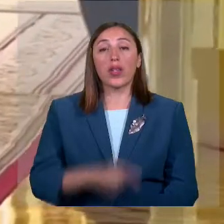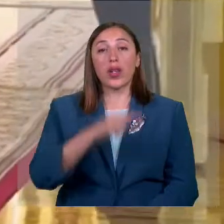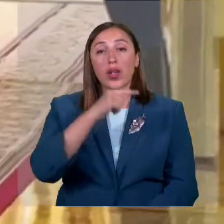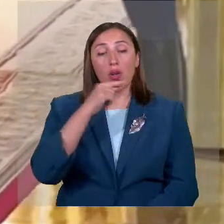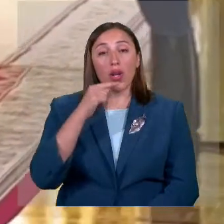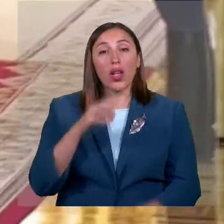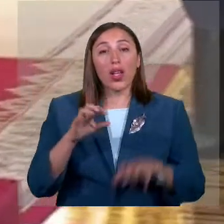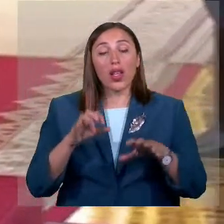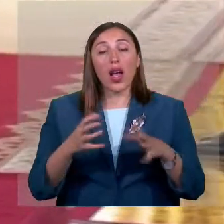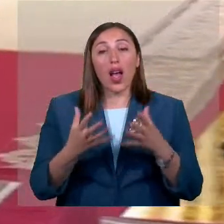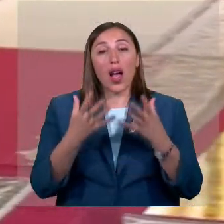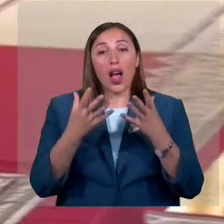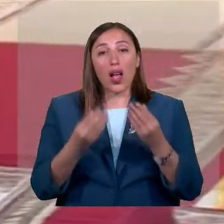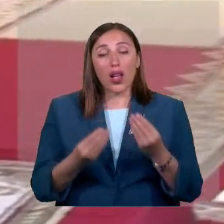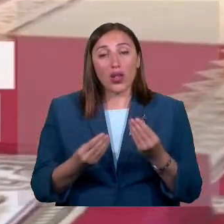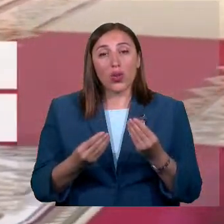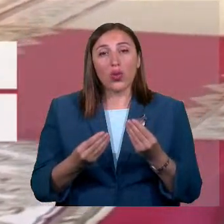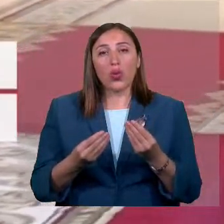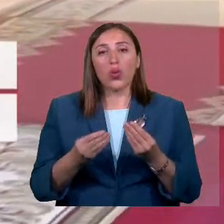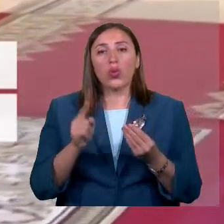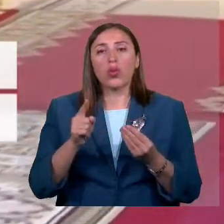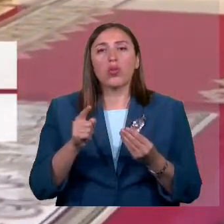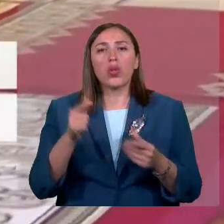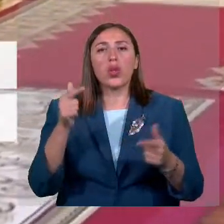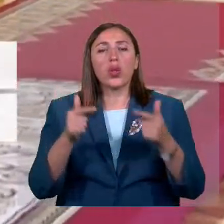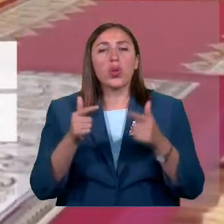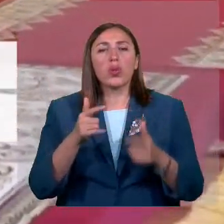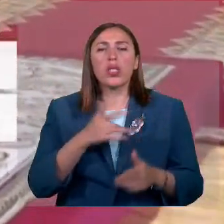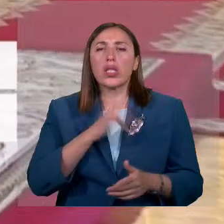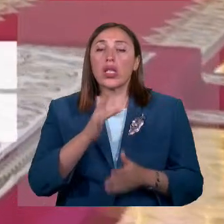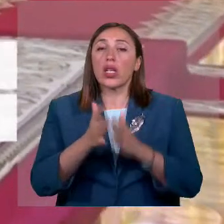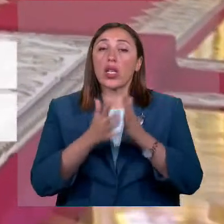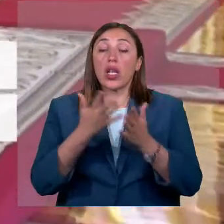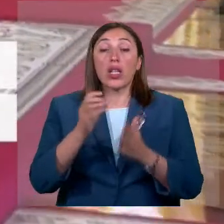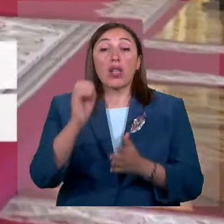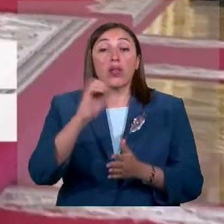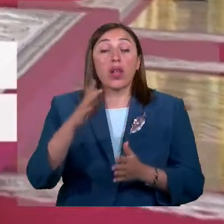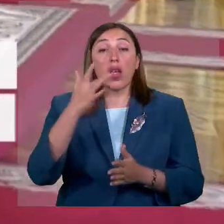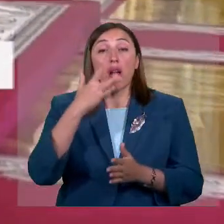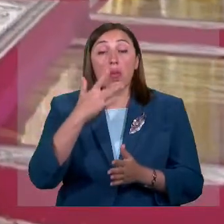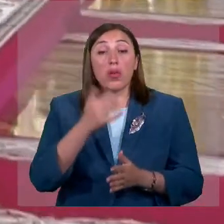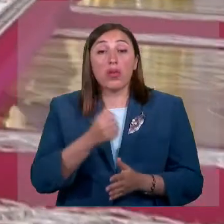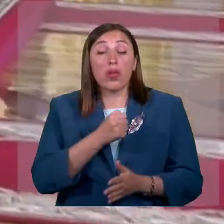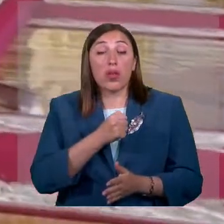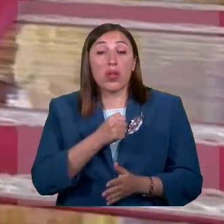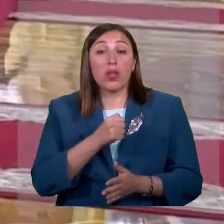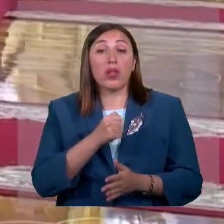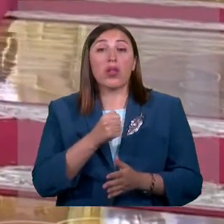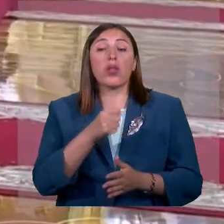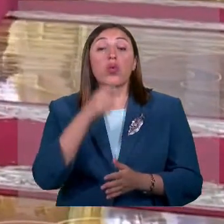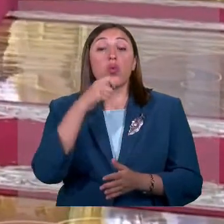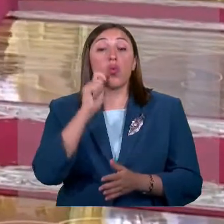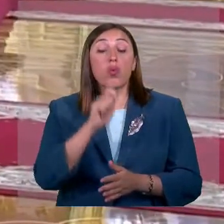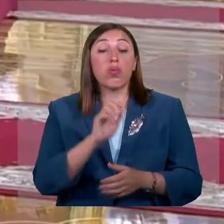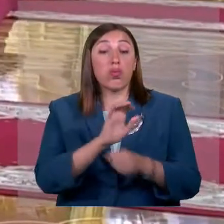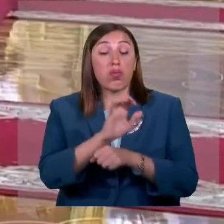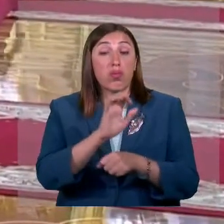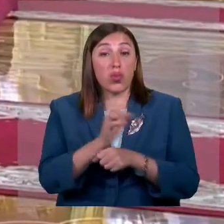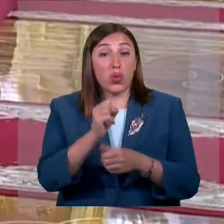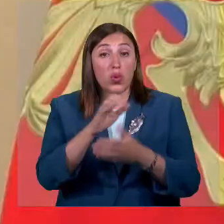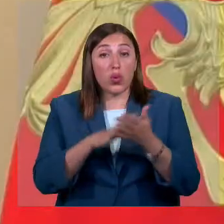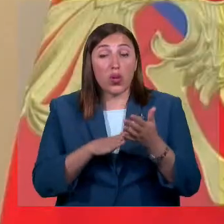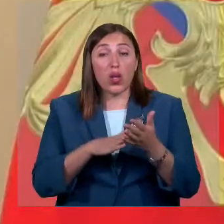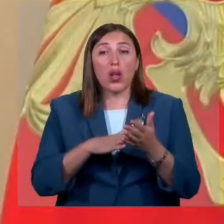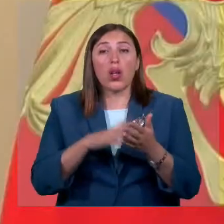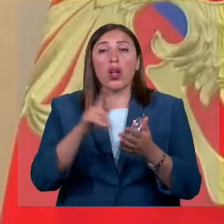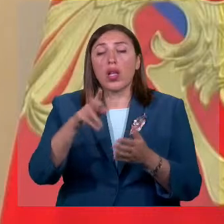Ռուսաստանի նախագահն այսօր կրկին սպառնացել է, եթե Արևմուտքը շարունակի ռազմական օգնությունը Ուկրաինային, այդ երկիրը